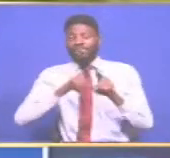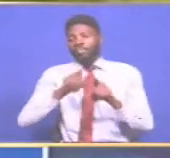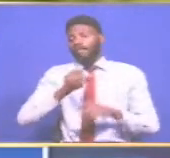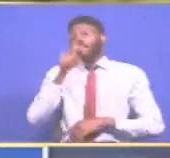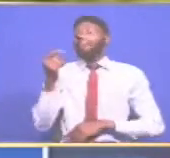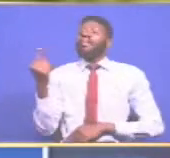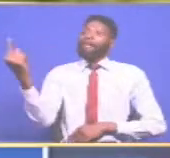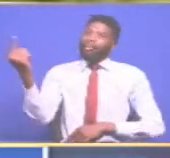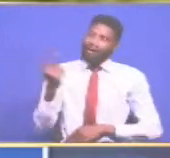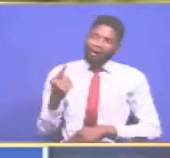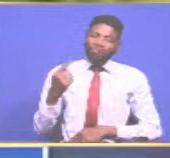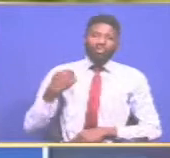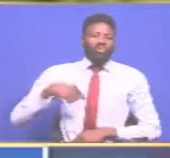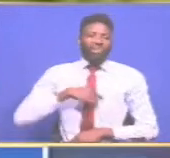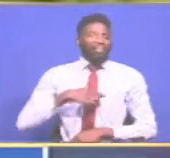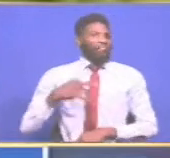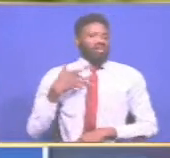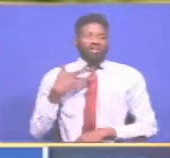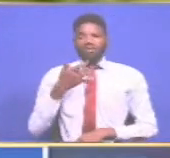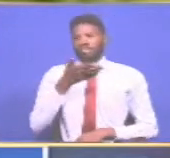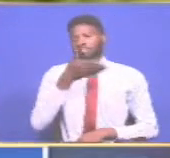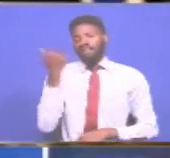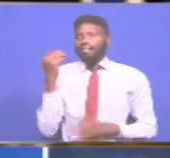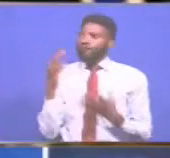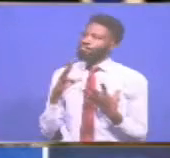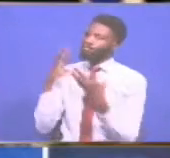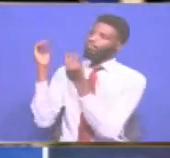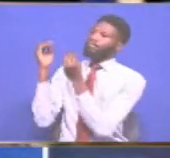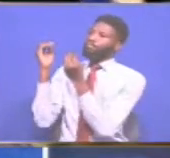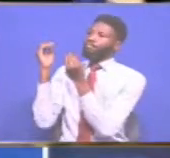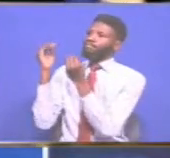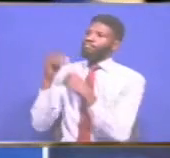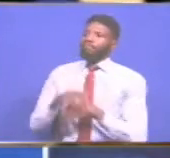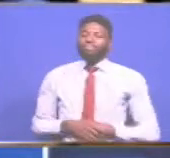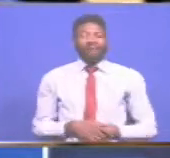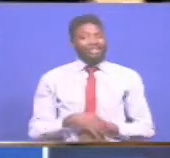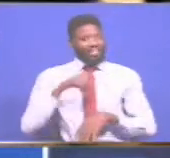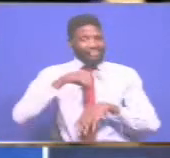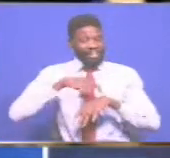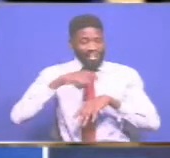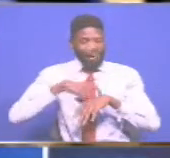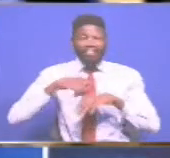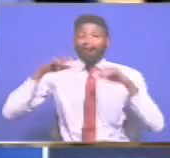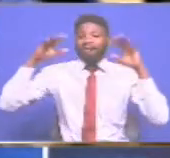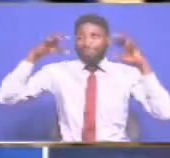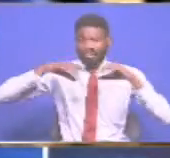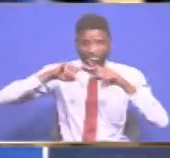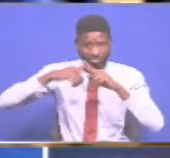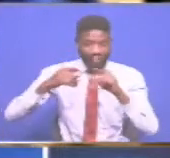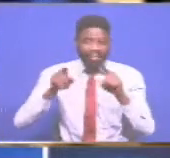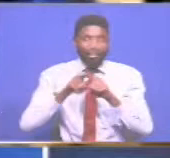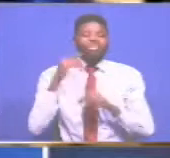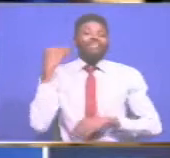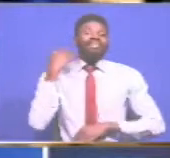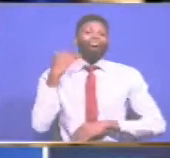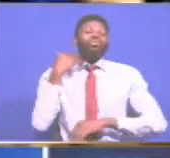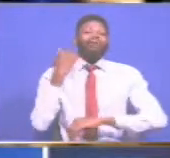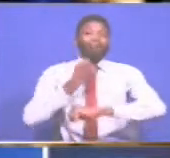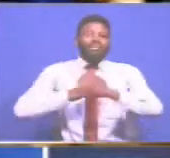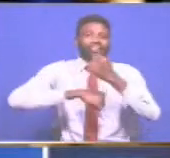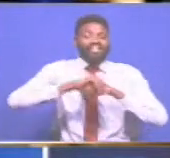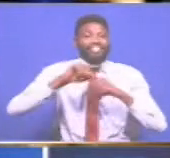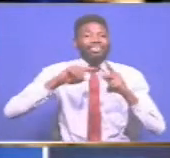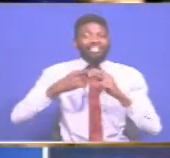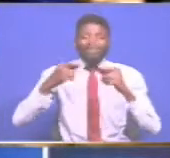afadhali twende watukute huko mbele ama tupatike tutoke. Wakati mvua zinaanza hivi mara mingi ndio uvamizi inafanyika sana, sababu wanajua